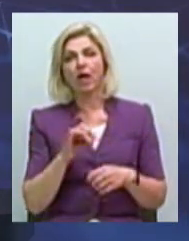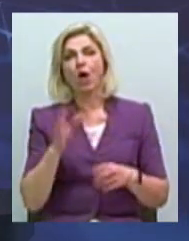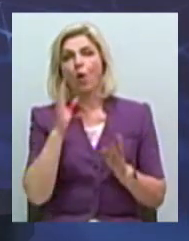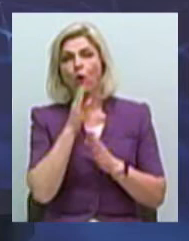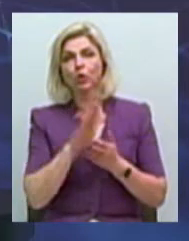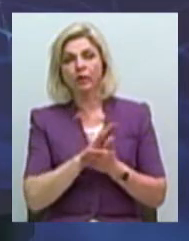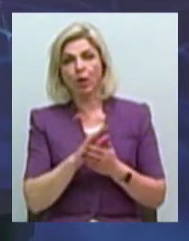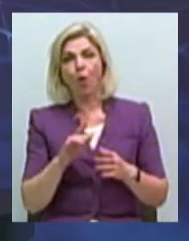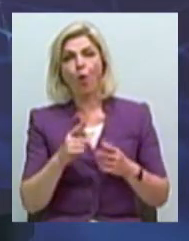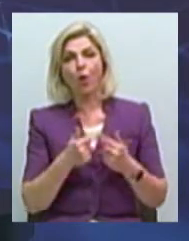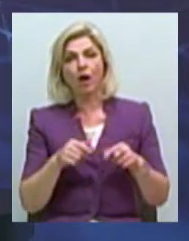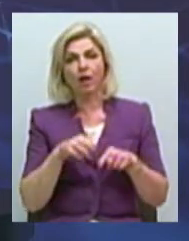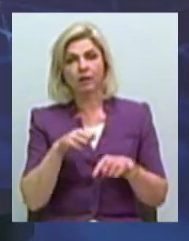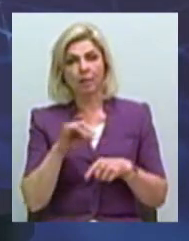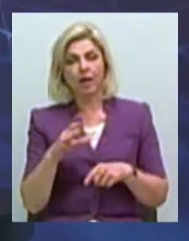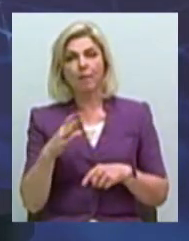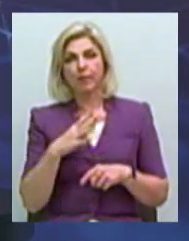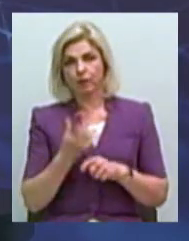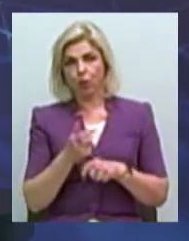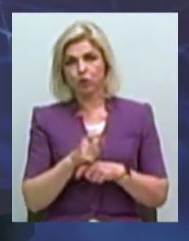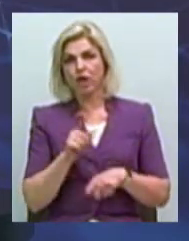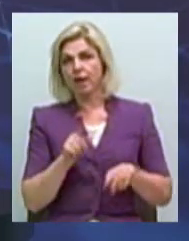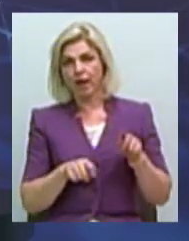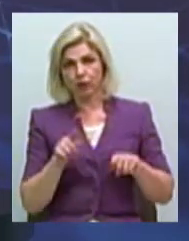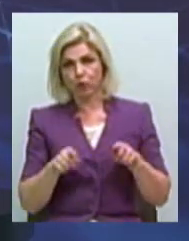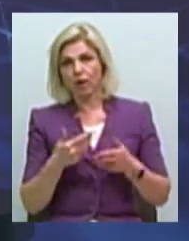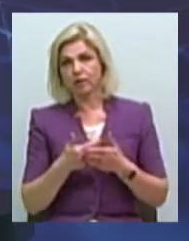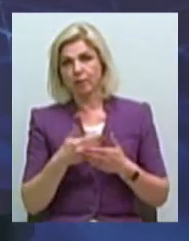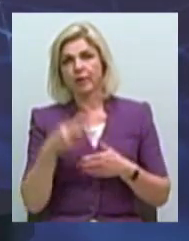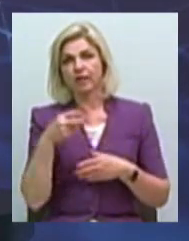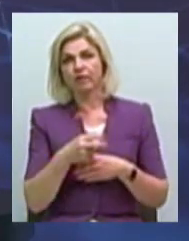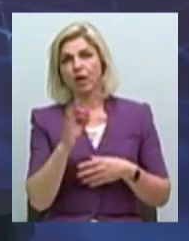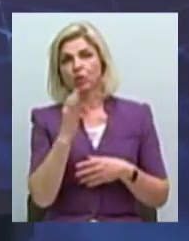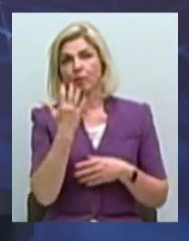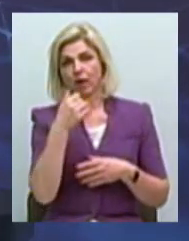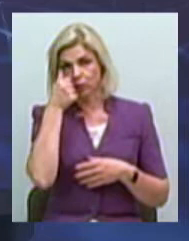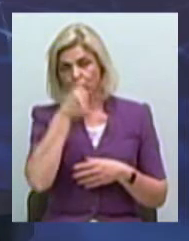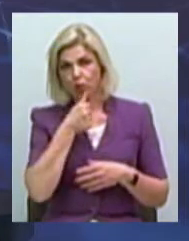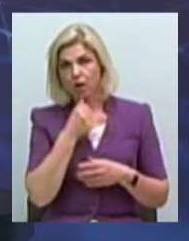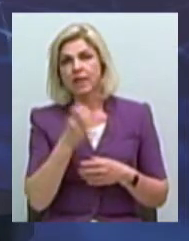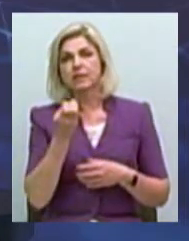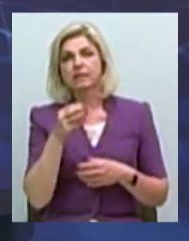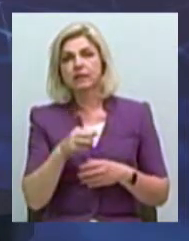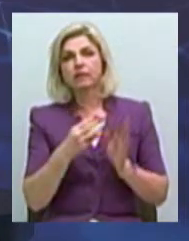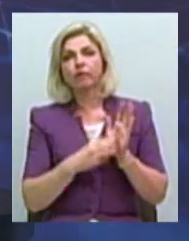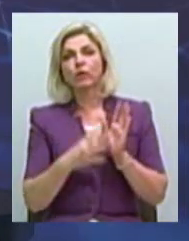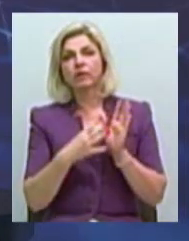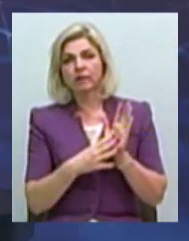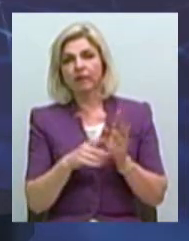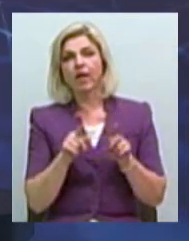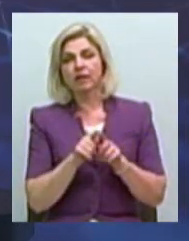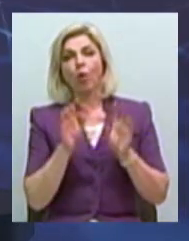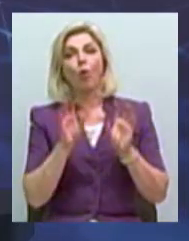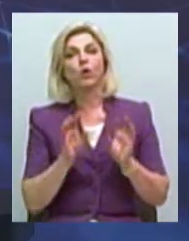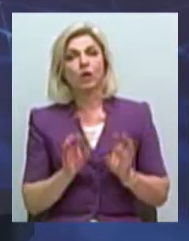екологічними органами були дуже рідкісні. Наприклад, у 2005 році за статтею 89 даного